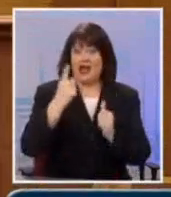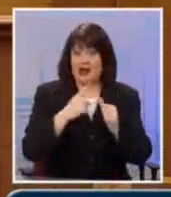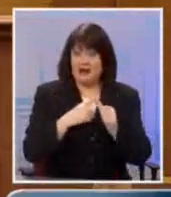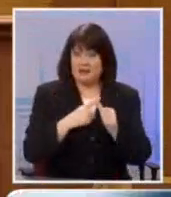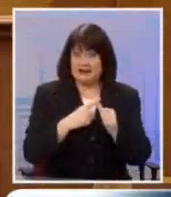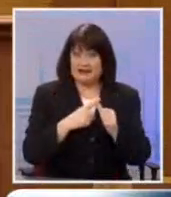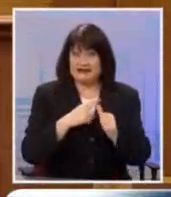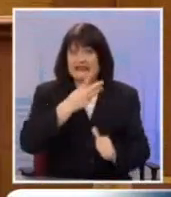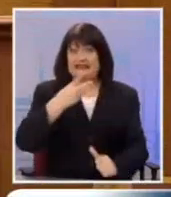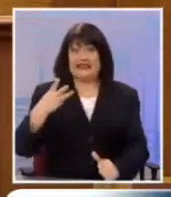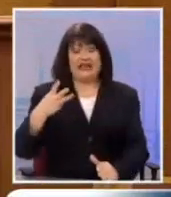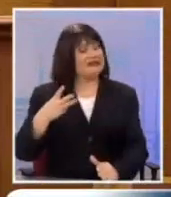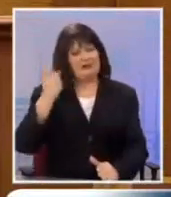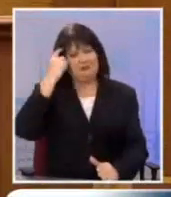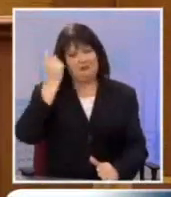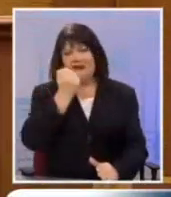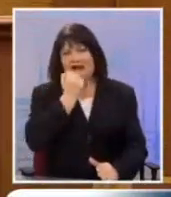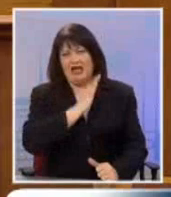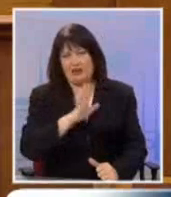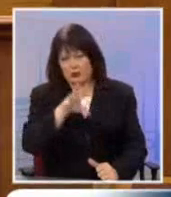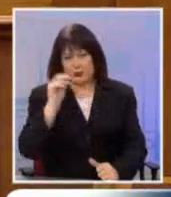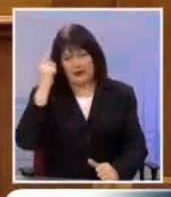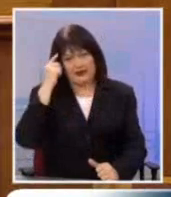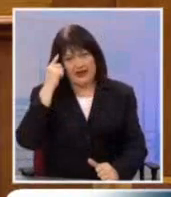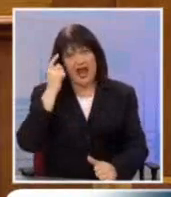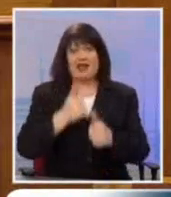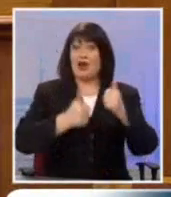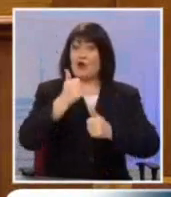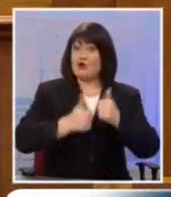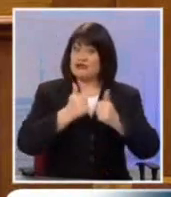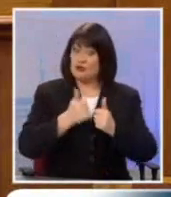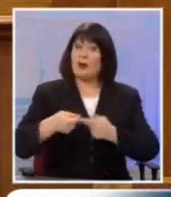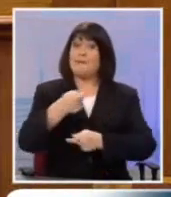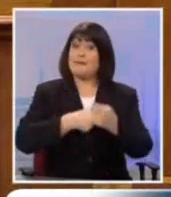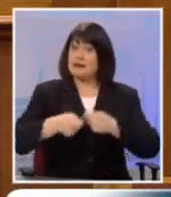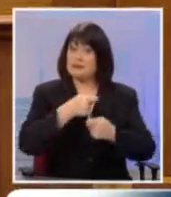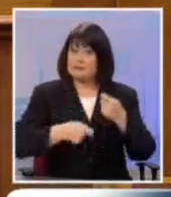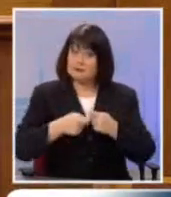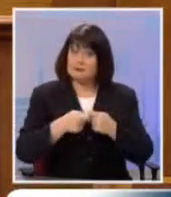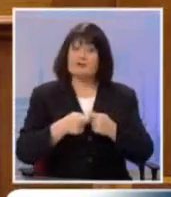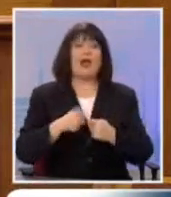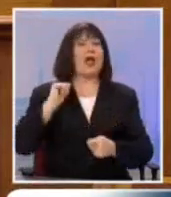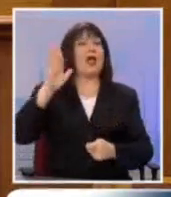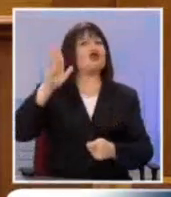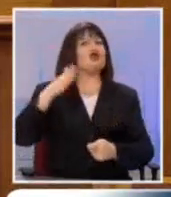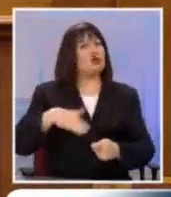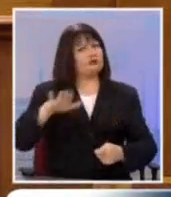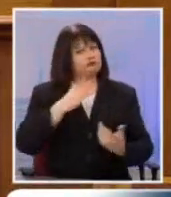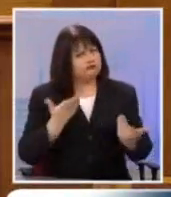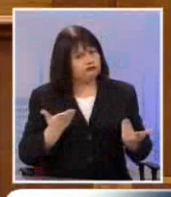έχει πολύ στρεβλά στο μυαλό της. Ενώ τις λέξεις ανταγωνιστικότητα, επιχειρηματικότητα και εξωστρέφεια τις